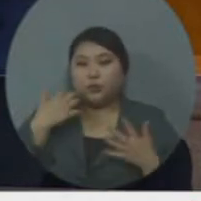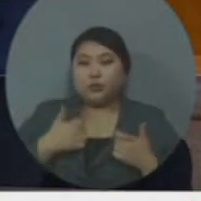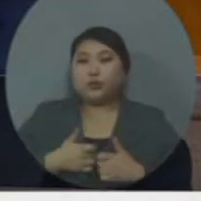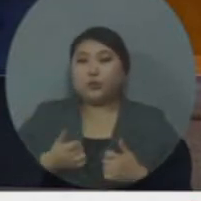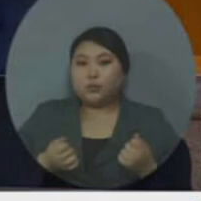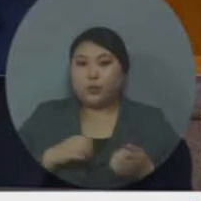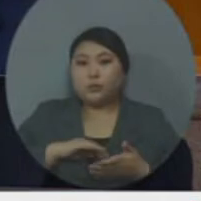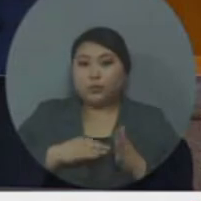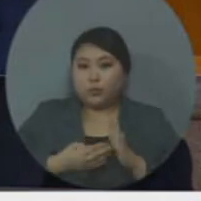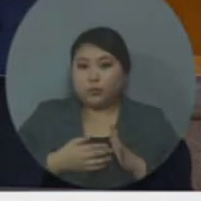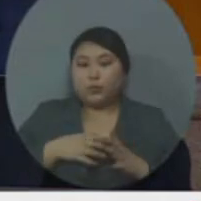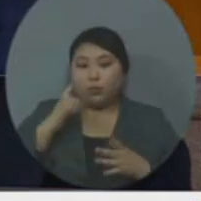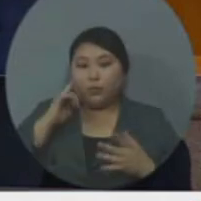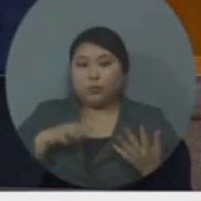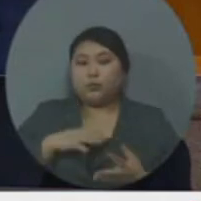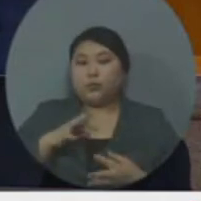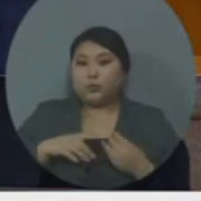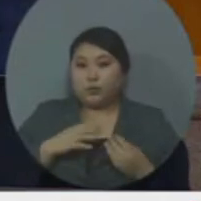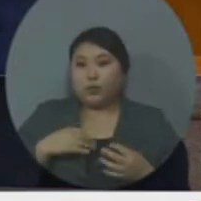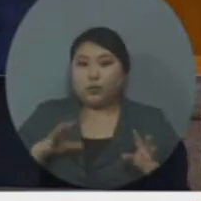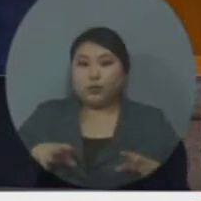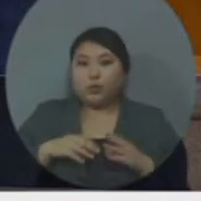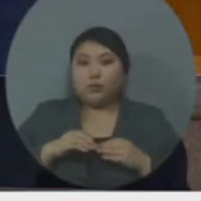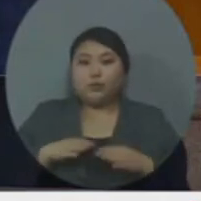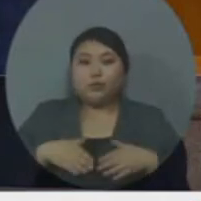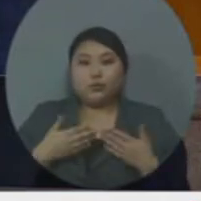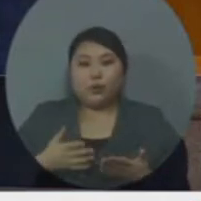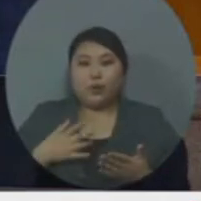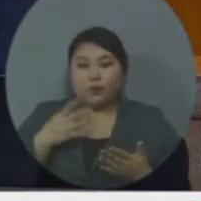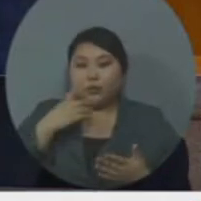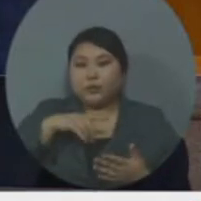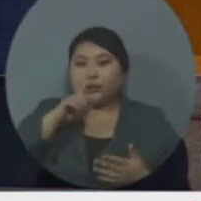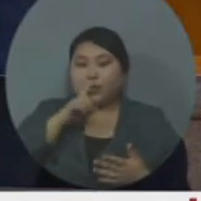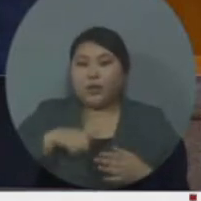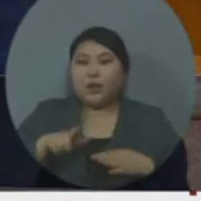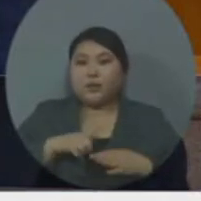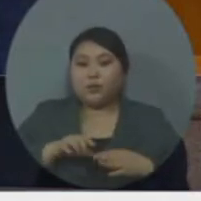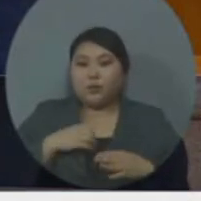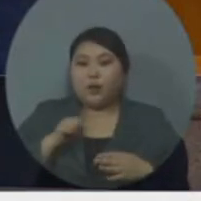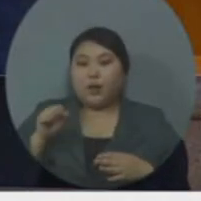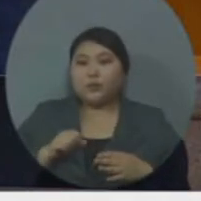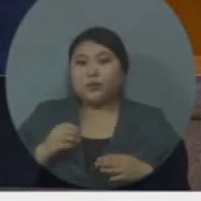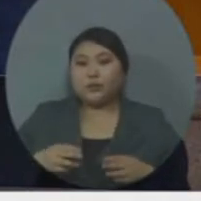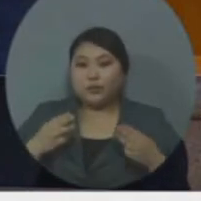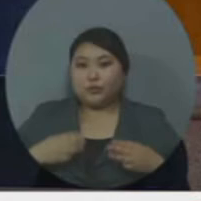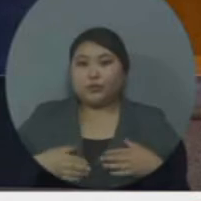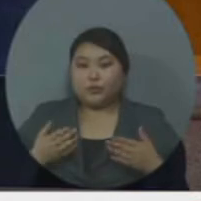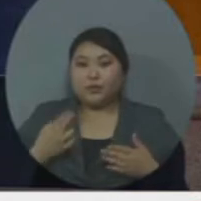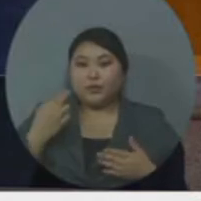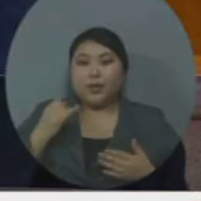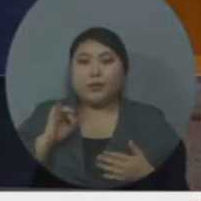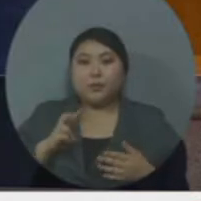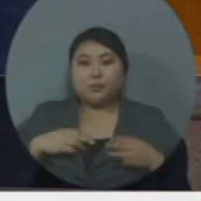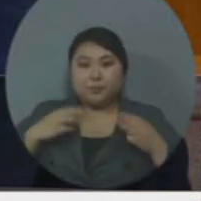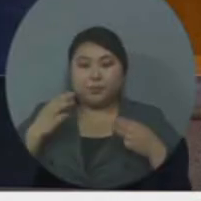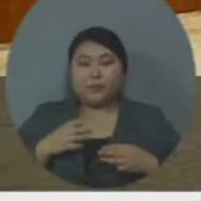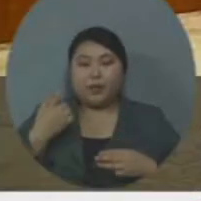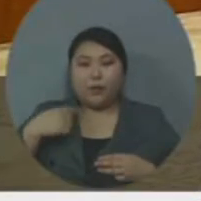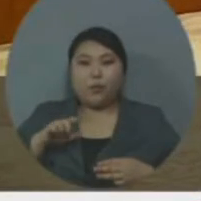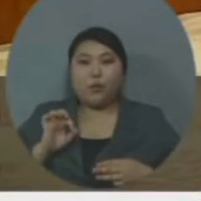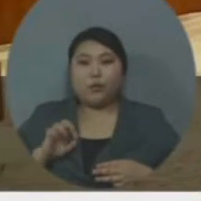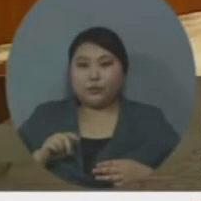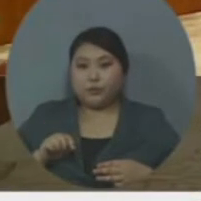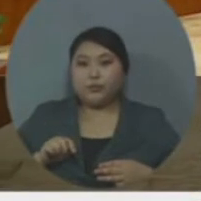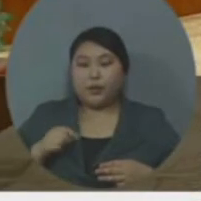төлөвлөгөөгөө боловсруулад хотод өгөөд за нийслэлээс одоо газар олголтын асуулыг шийдэхдээ цахимаар шийдсэн. Хамгийн гол нь цахимаар.